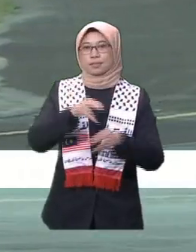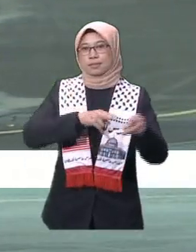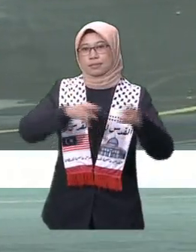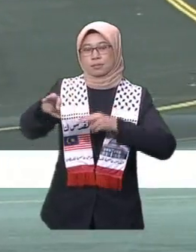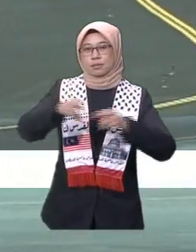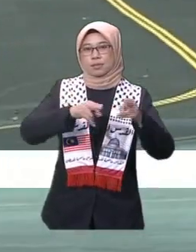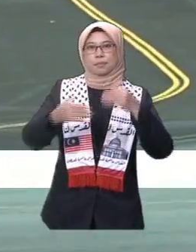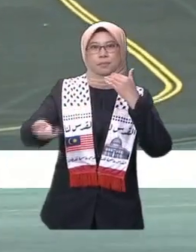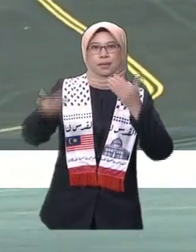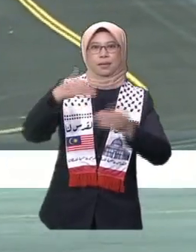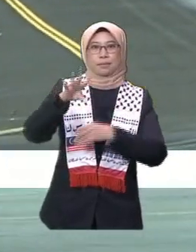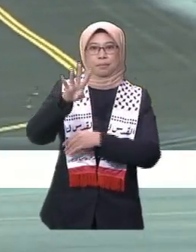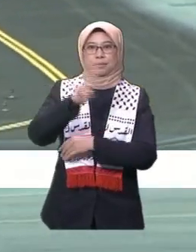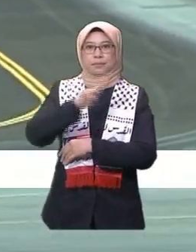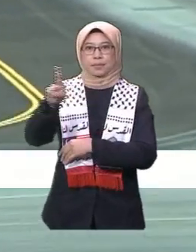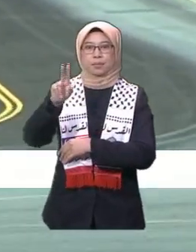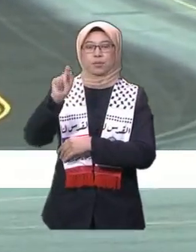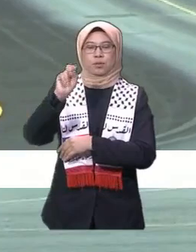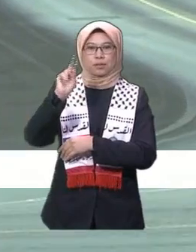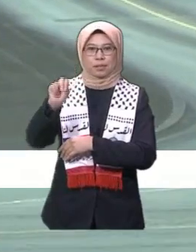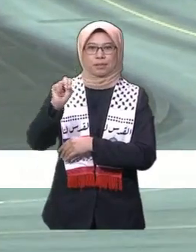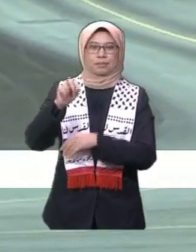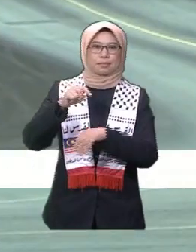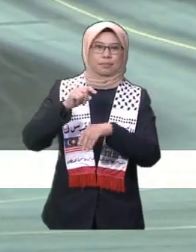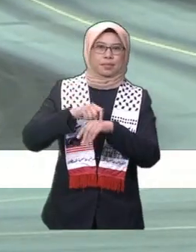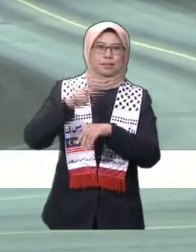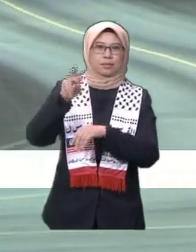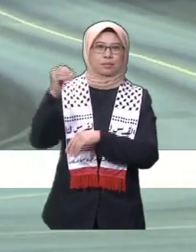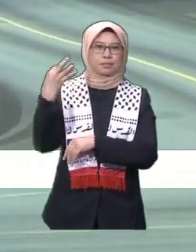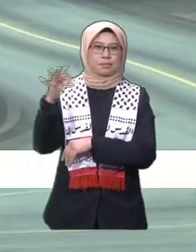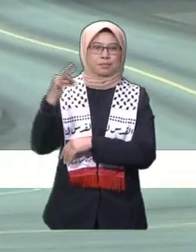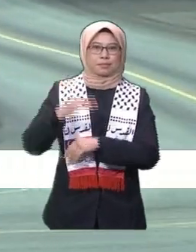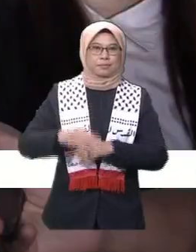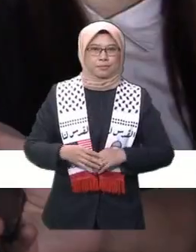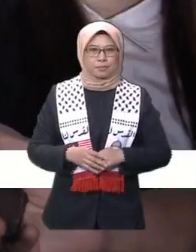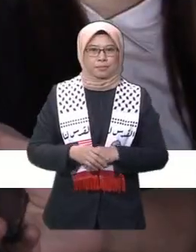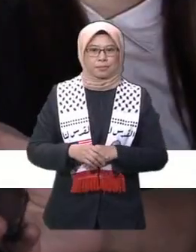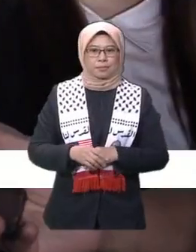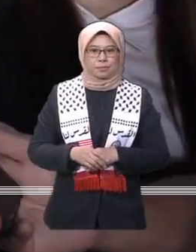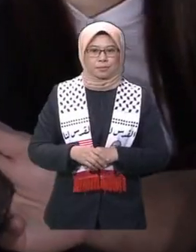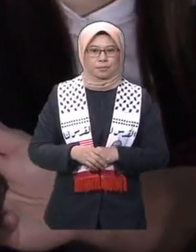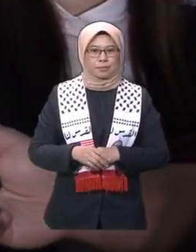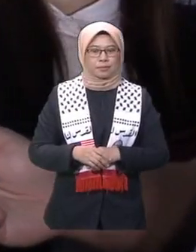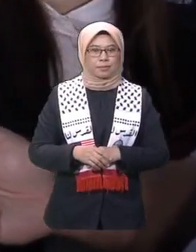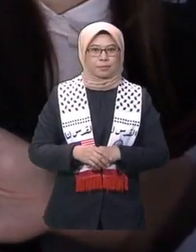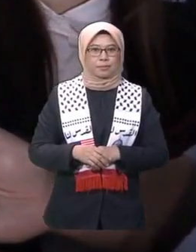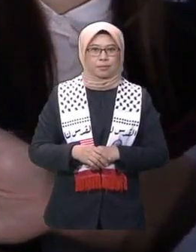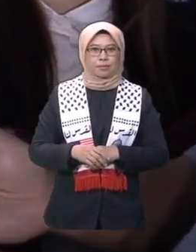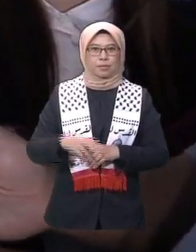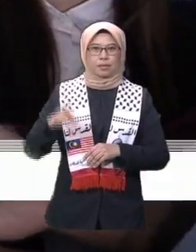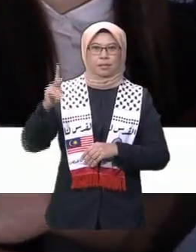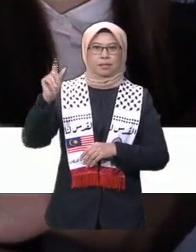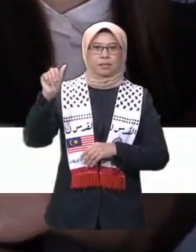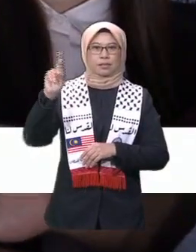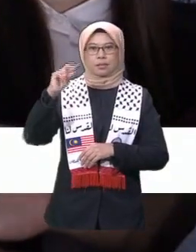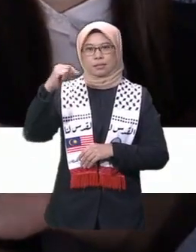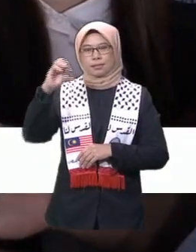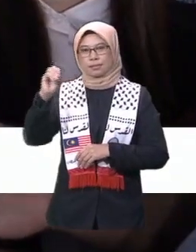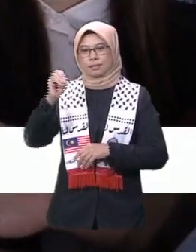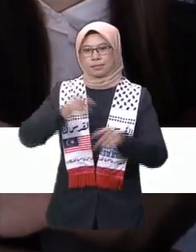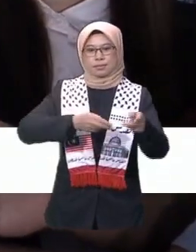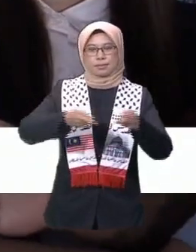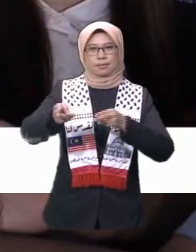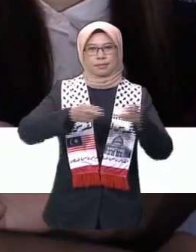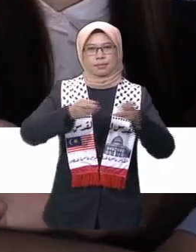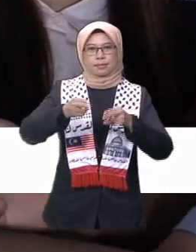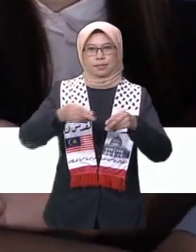ini berbanding hanya 4,000 metrik tan pada 2019. Jadi kargo yang dikendalikan